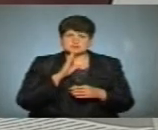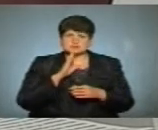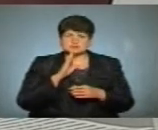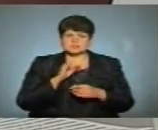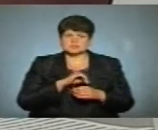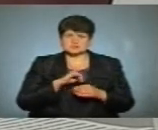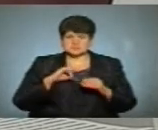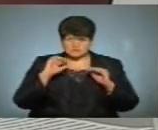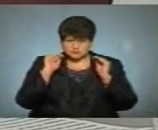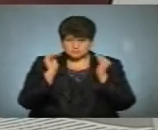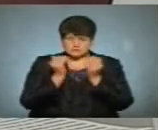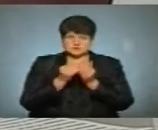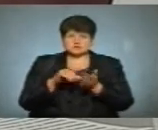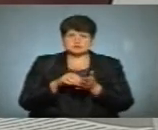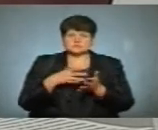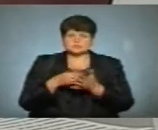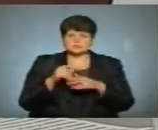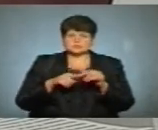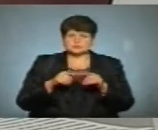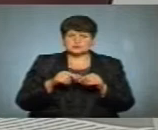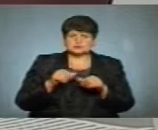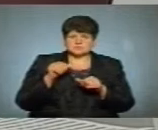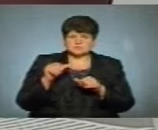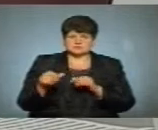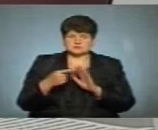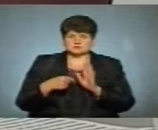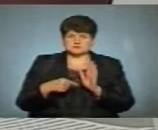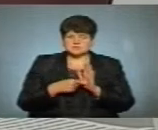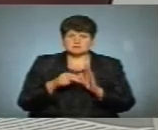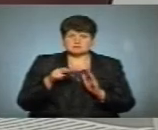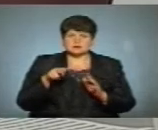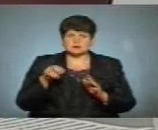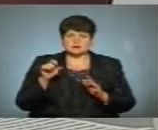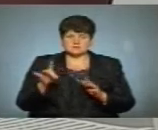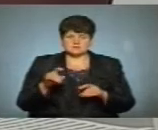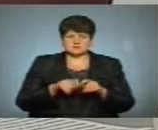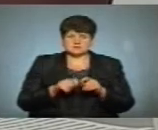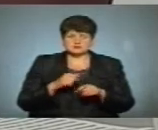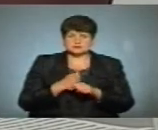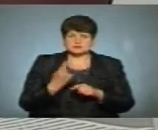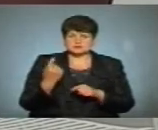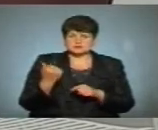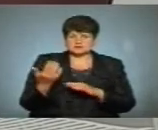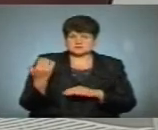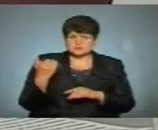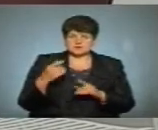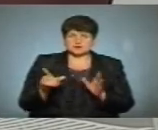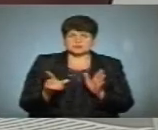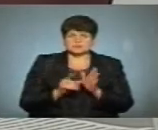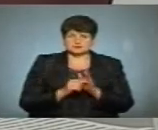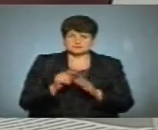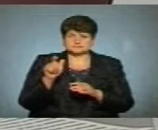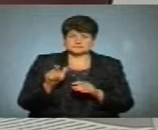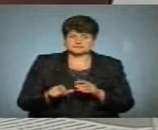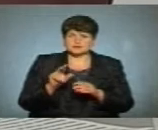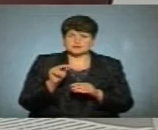на самоізоляції з членами своєї родини за межами міста. ПЛР-тест їй зробили близько тижня тому, як контактні особи. Дату